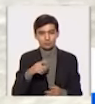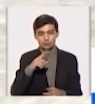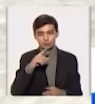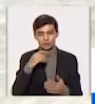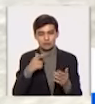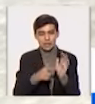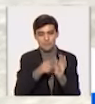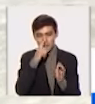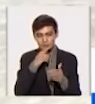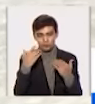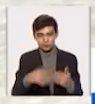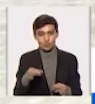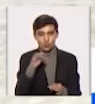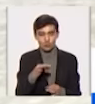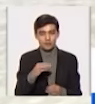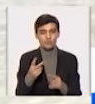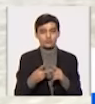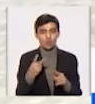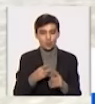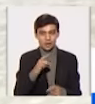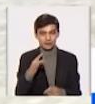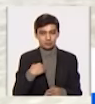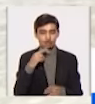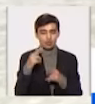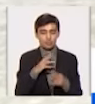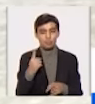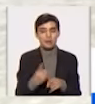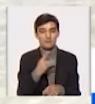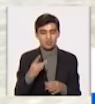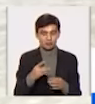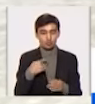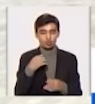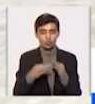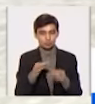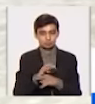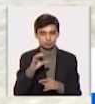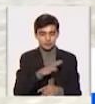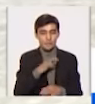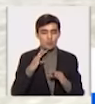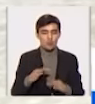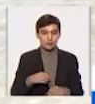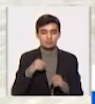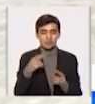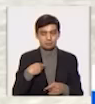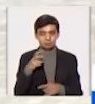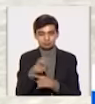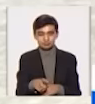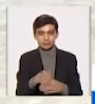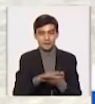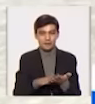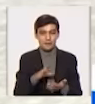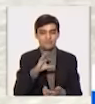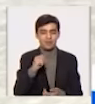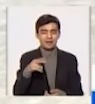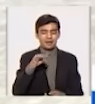Жет айдың ішінде түсірген бұл осымен екінші арызым. Бірінші рет сотқа жолдадым, кейін прокуратураға жеке арыз ретінде түсірдім. Владимир